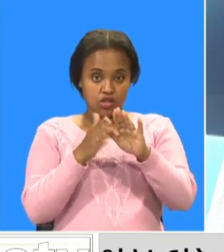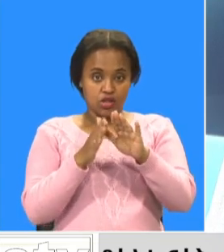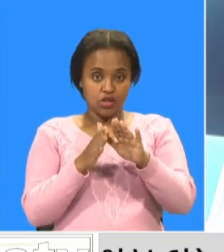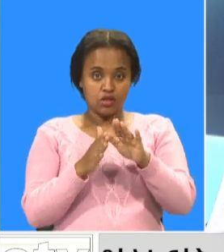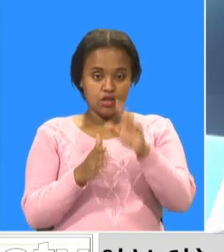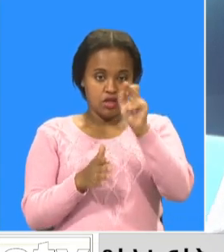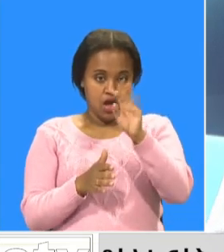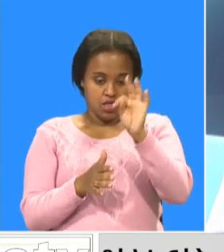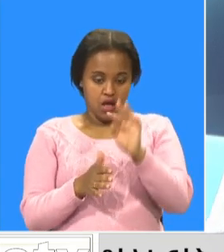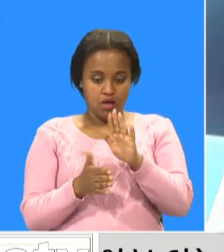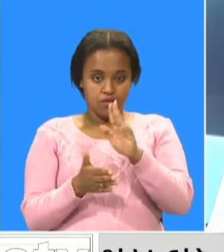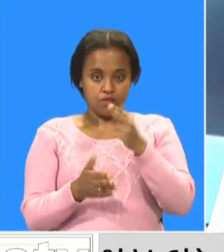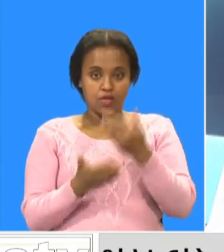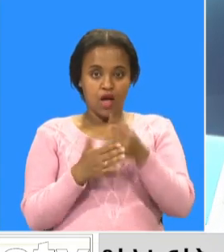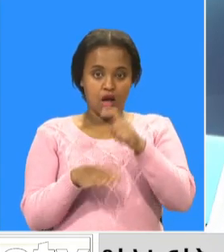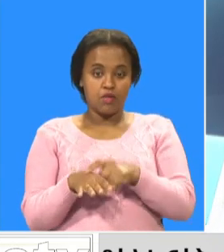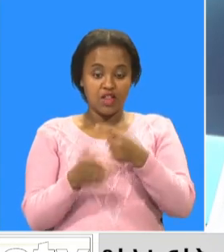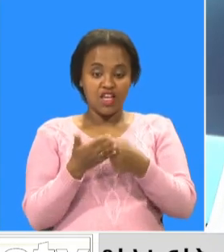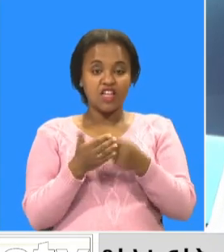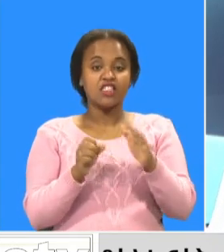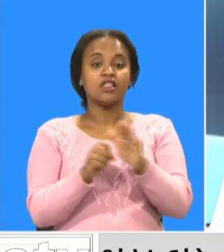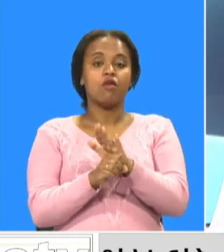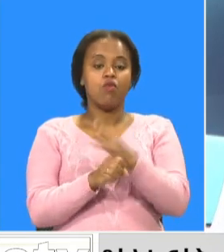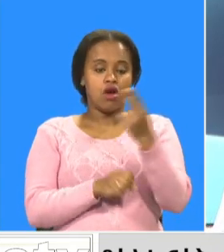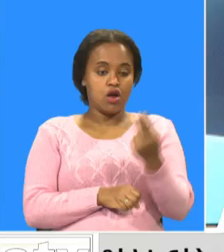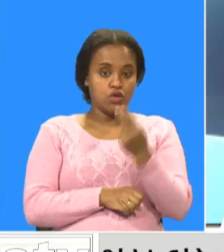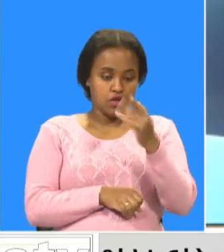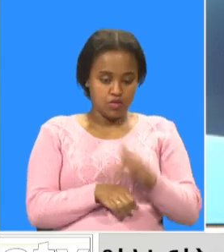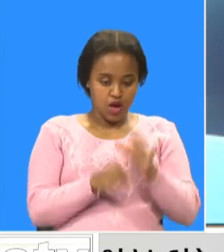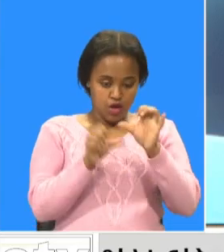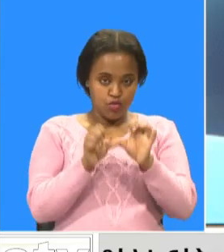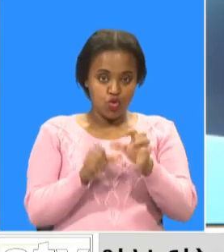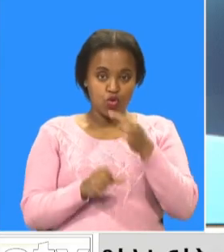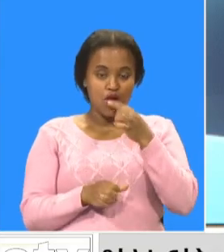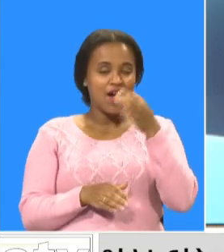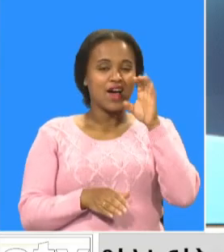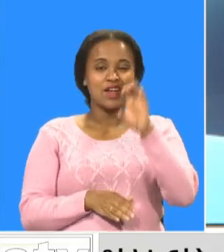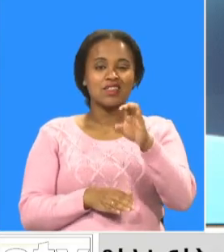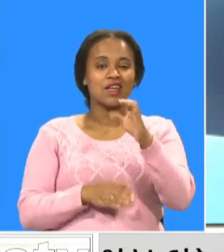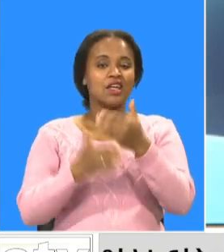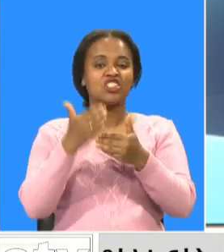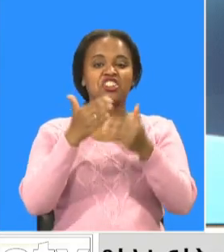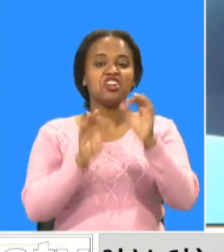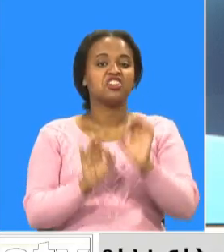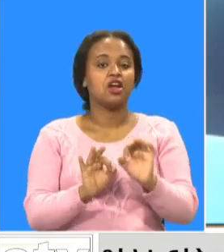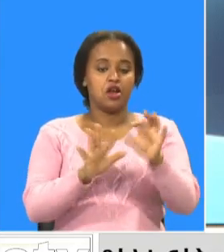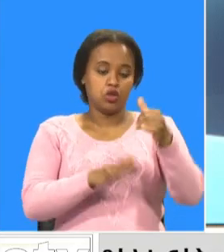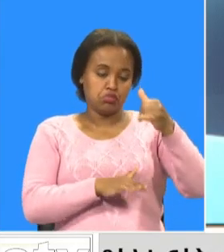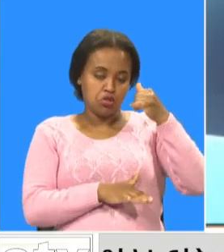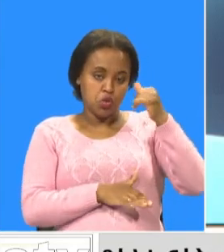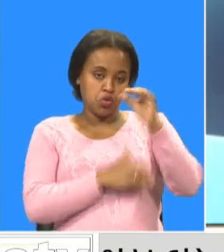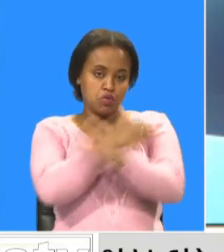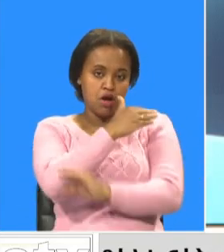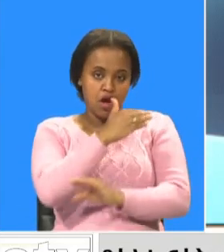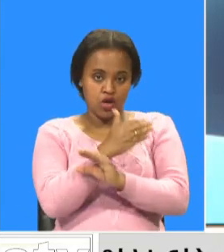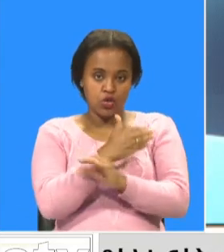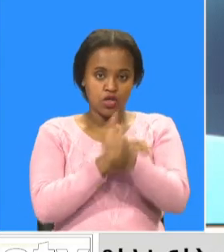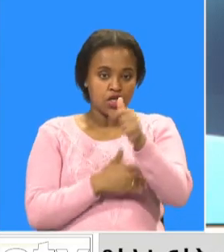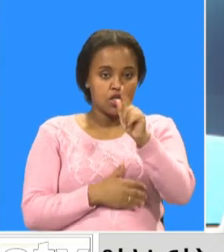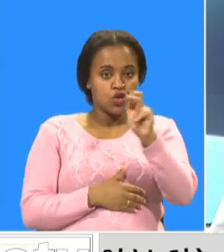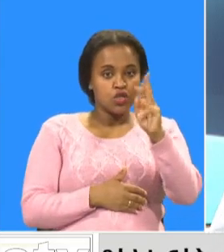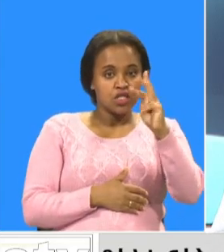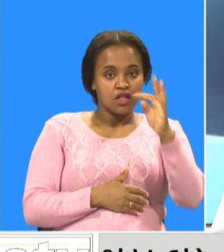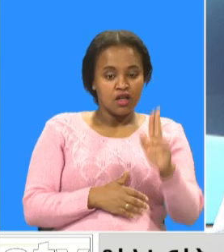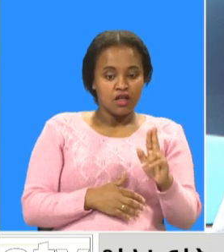መቅረብ አለበት። ይህን ሲያሟላ ነው ጥቅም ላይ ሙሉ የሚል አስገዳጅ ደረጃ የላቸው ሌሎቹም ሀገሮች ማለት ነው። በኢንዱስትሪ ደረጃ ነው